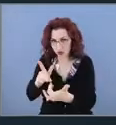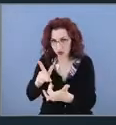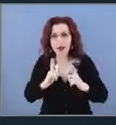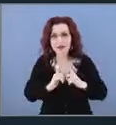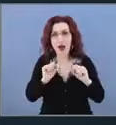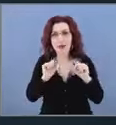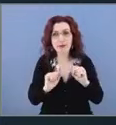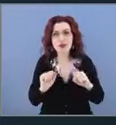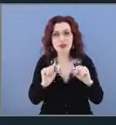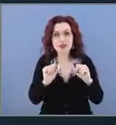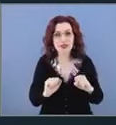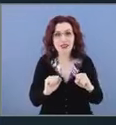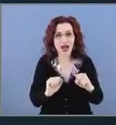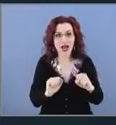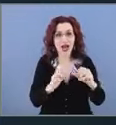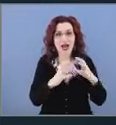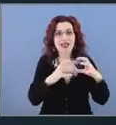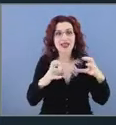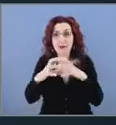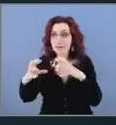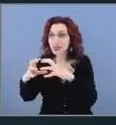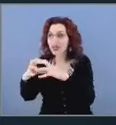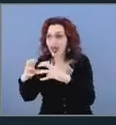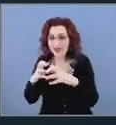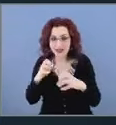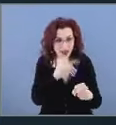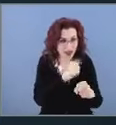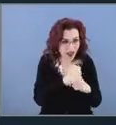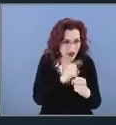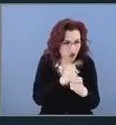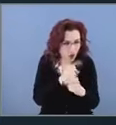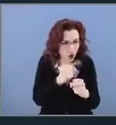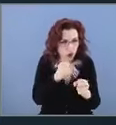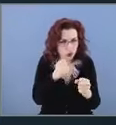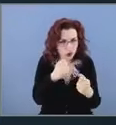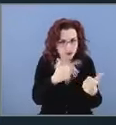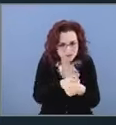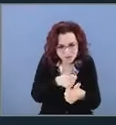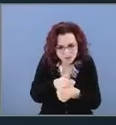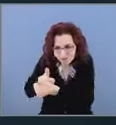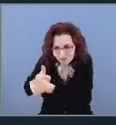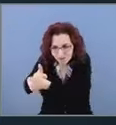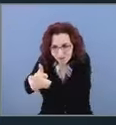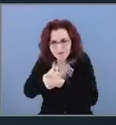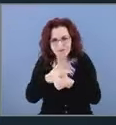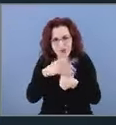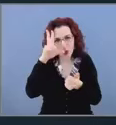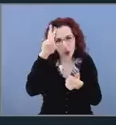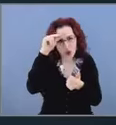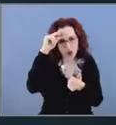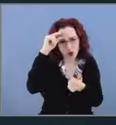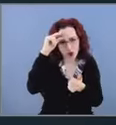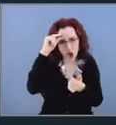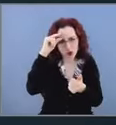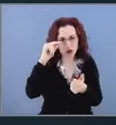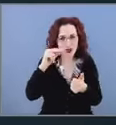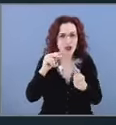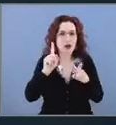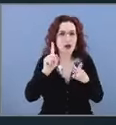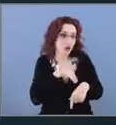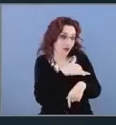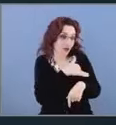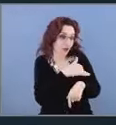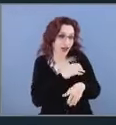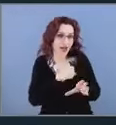cioè almeno conoscerle e anche mandare a fare un tirocinio curriculare ai nostri studenti